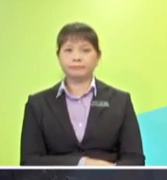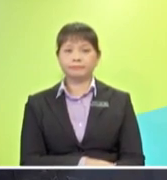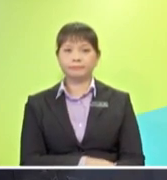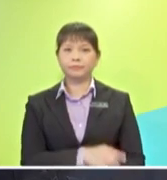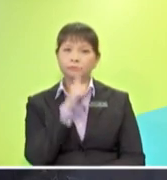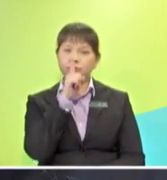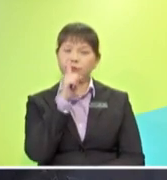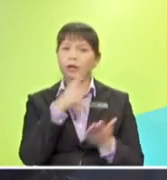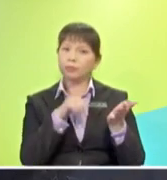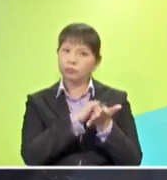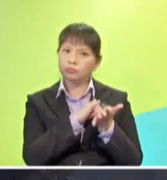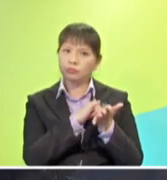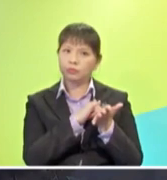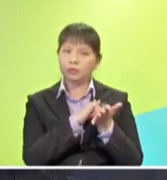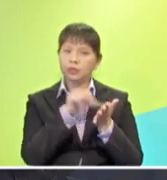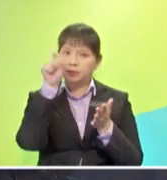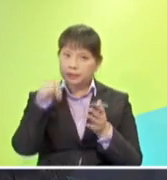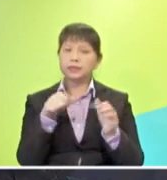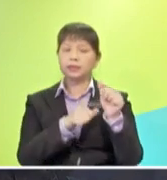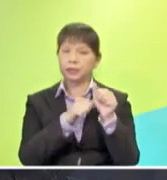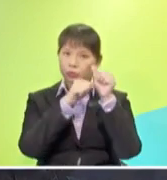mengikuti kok peraturan